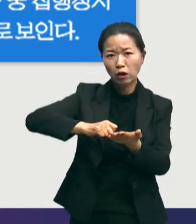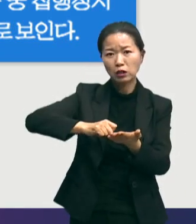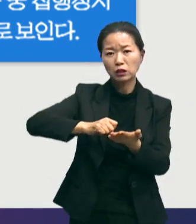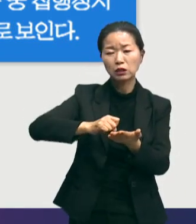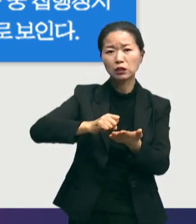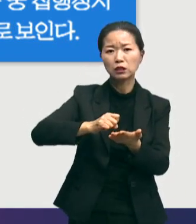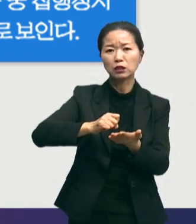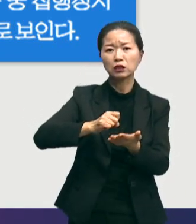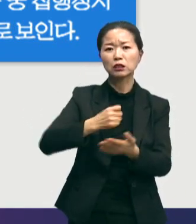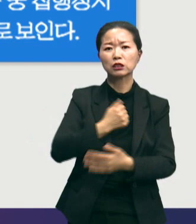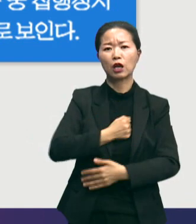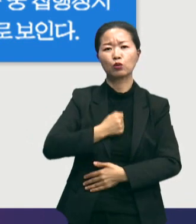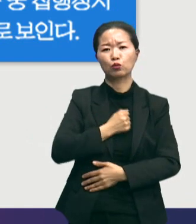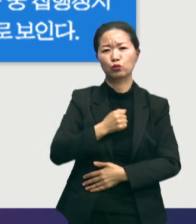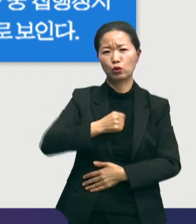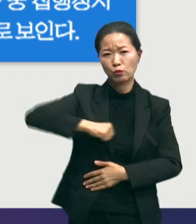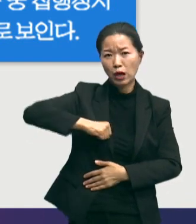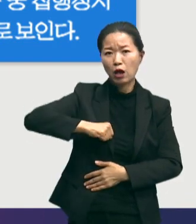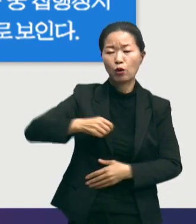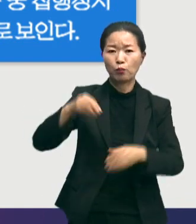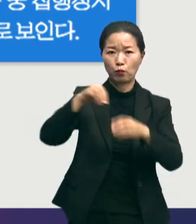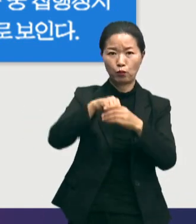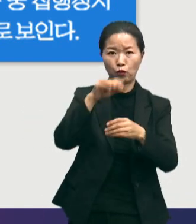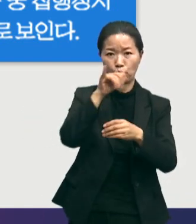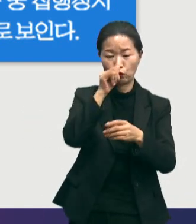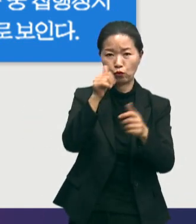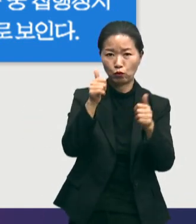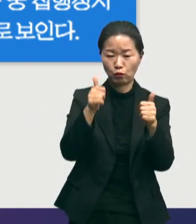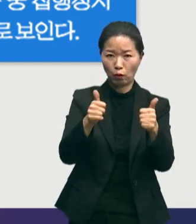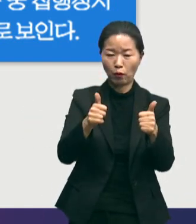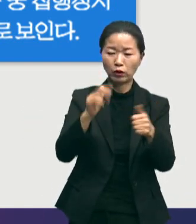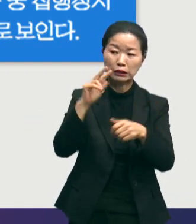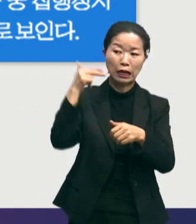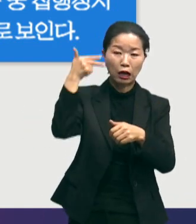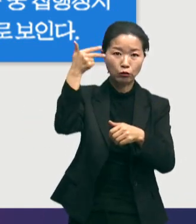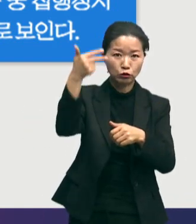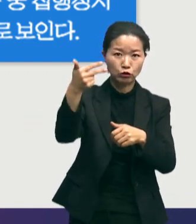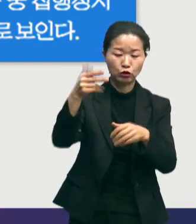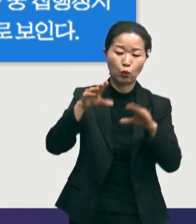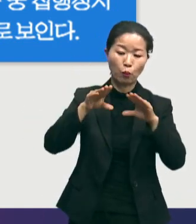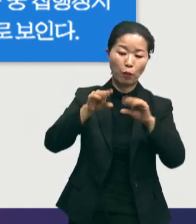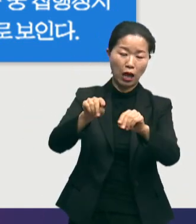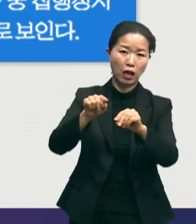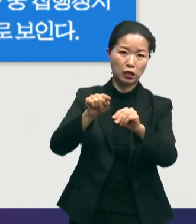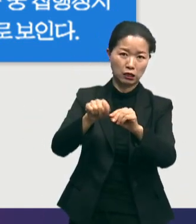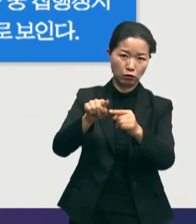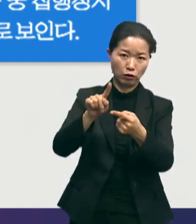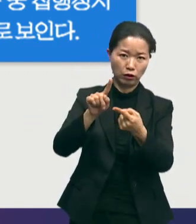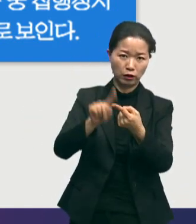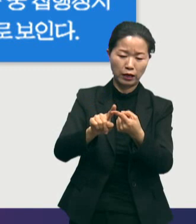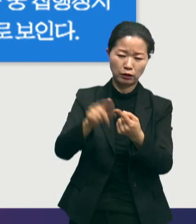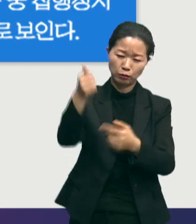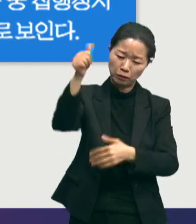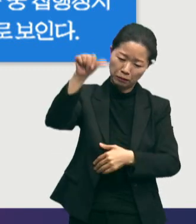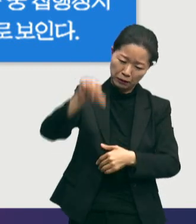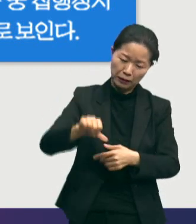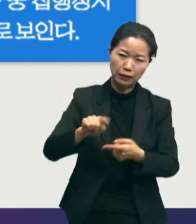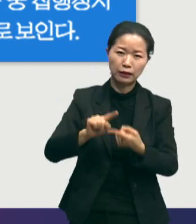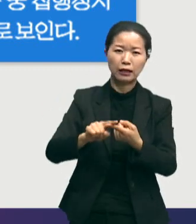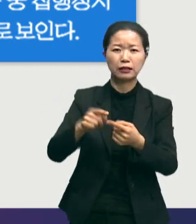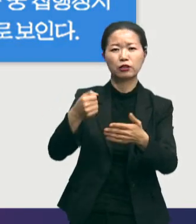위반에 포함된다고 강조했으며 법원은 늦어도 다음 주 중 집행정지 인용 여부를 결정할 것으로